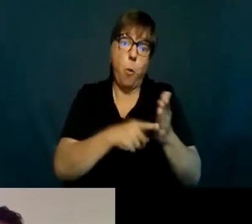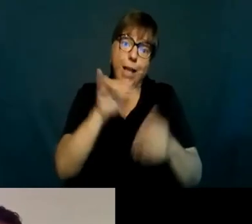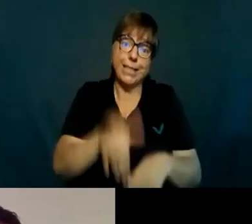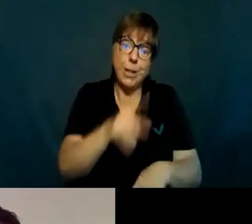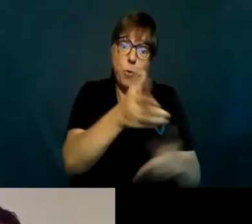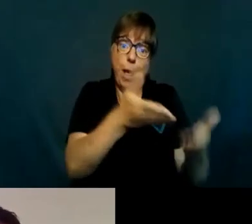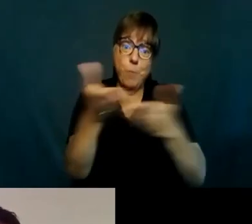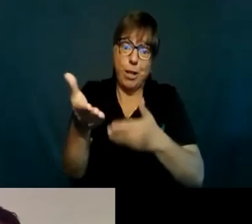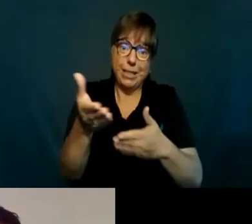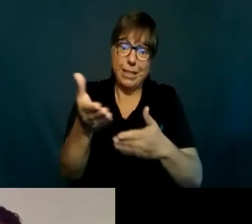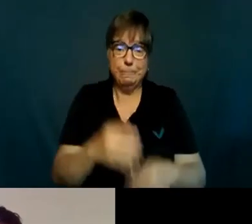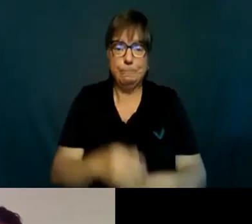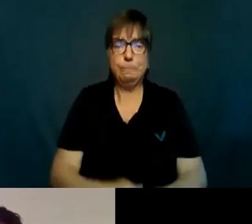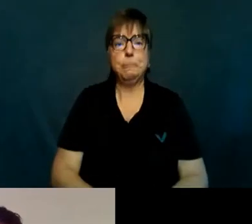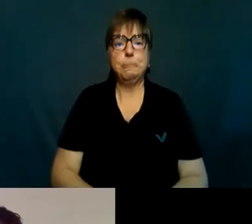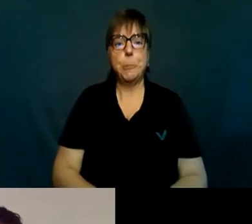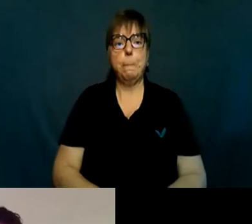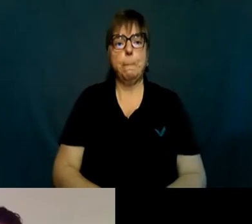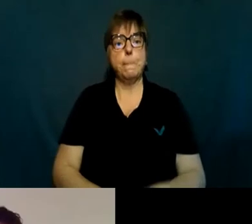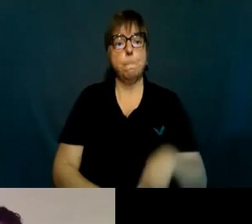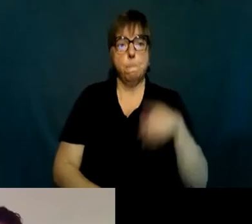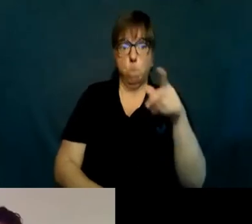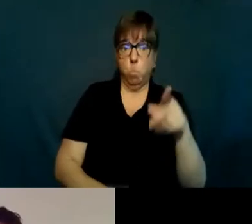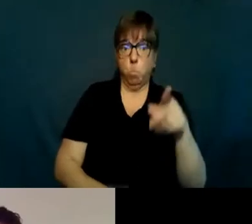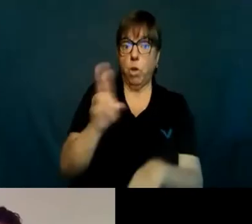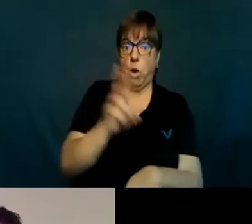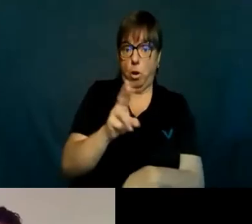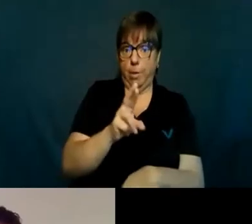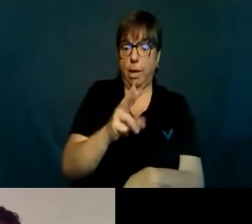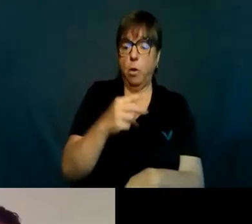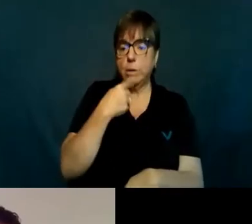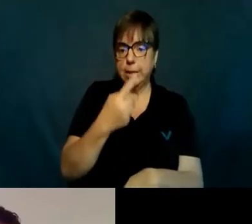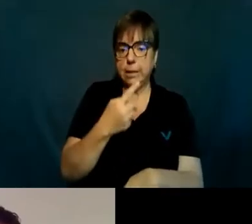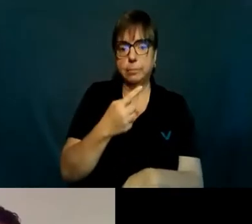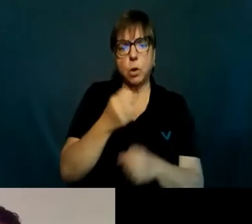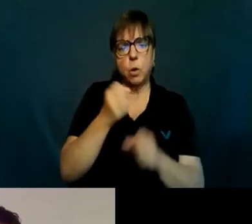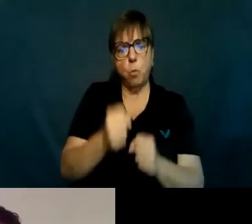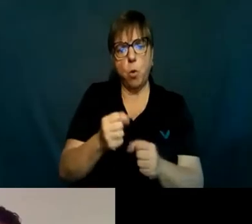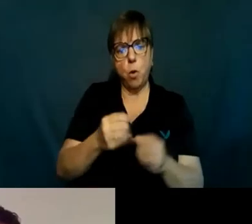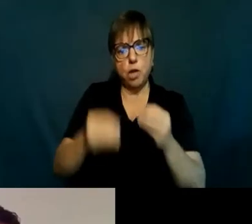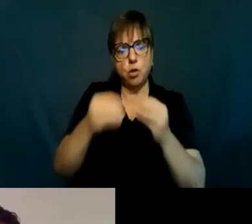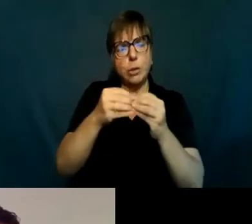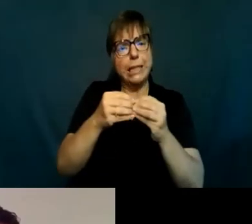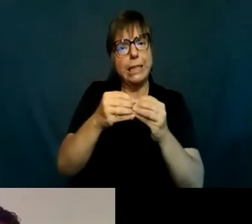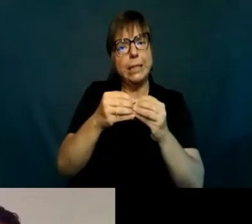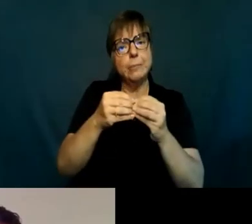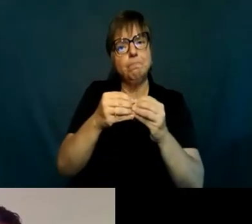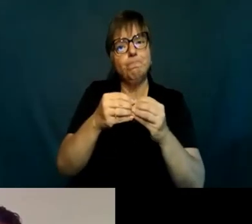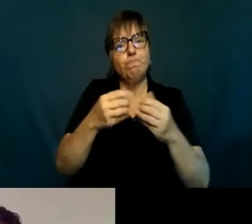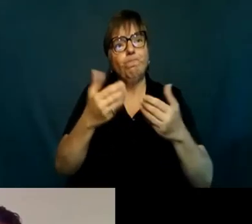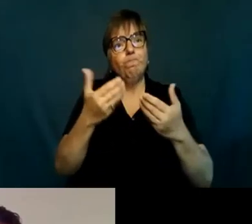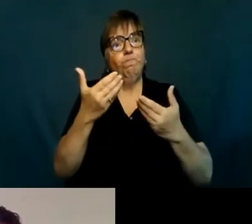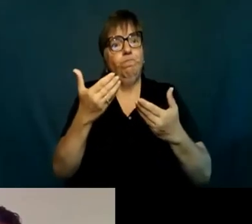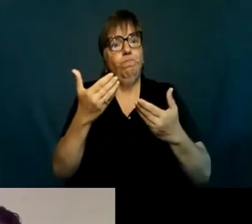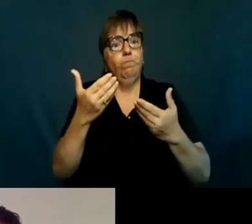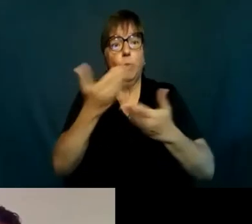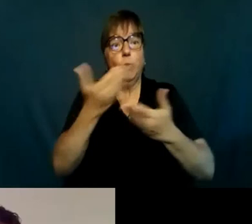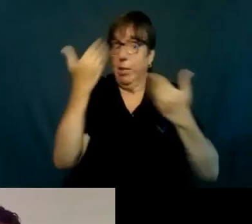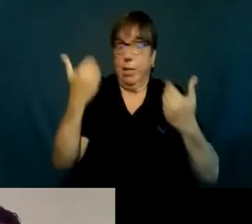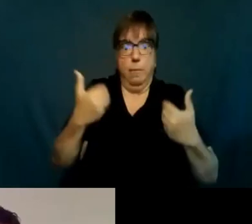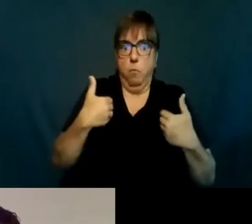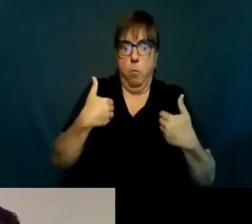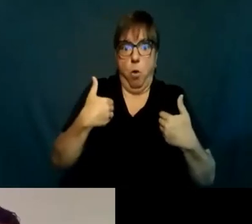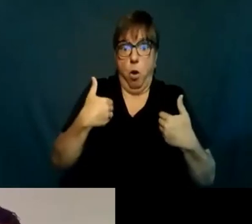Oui. Ce que je pourrais rajouter à tout ça, c'est que je ne sais pas exactement ce que le gouvernement canadien